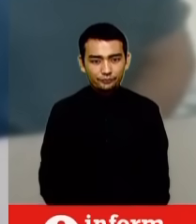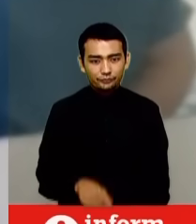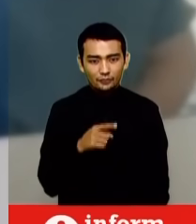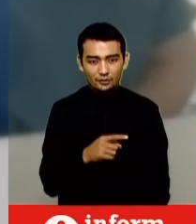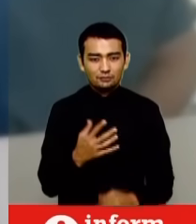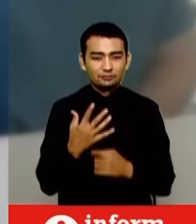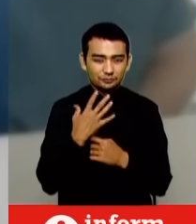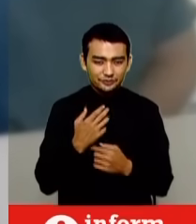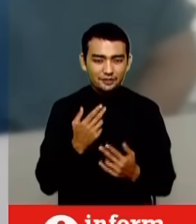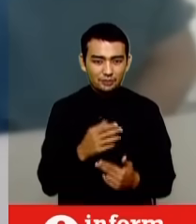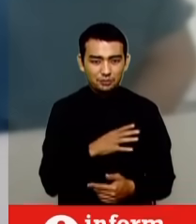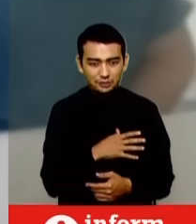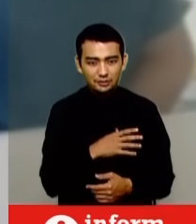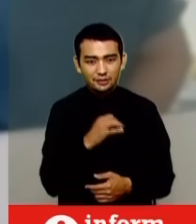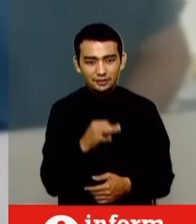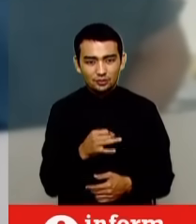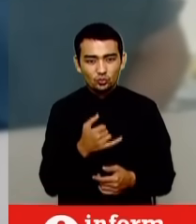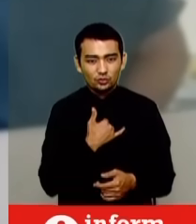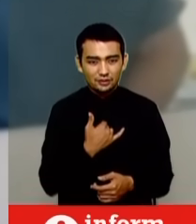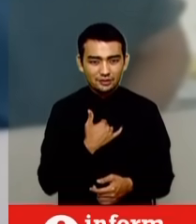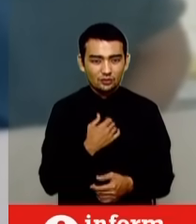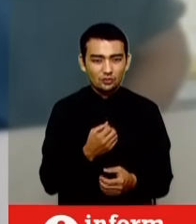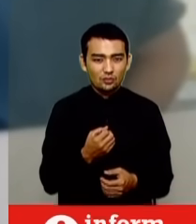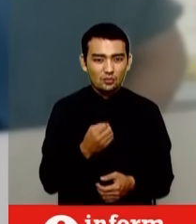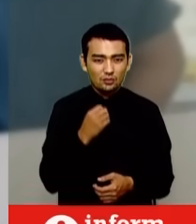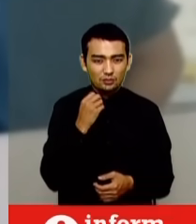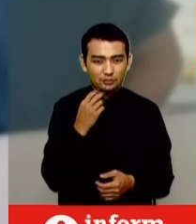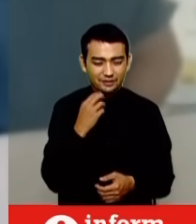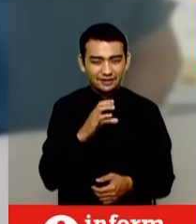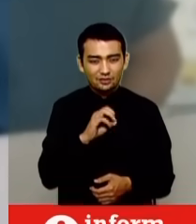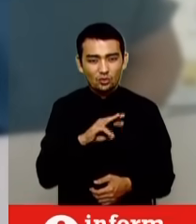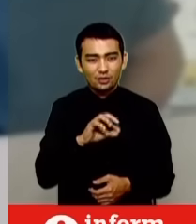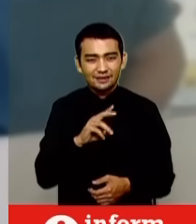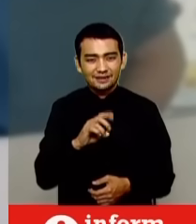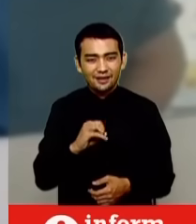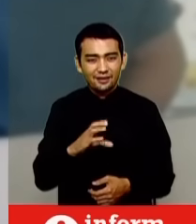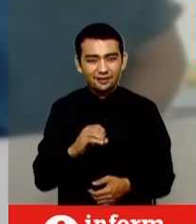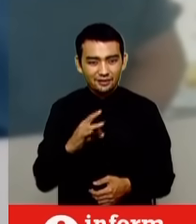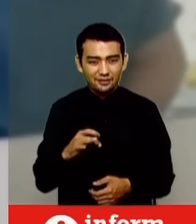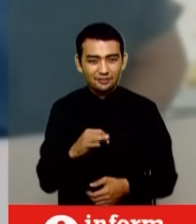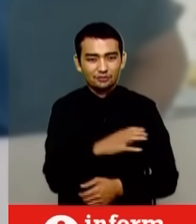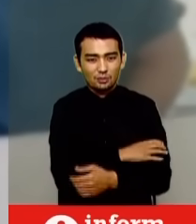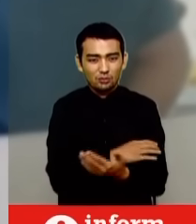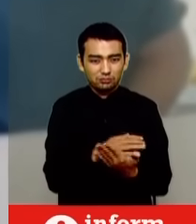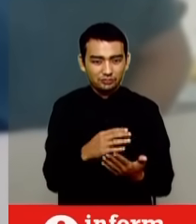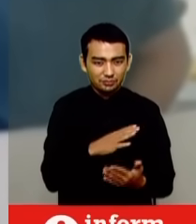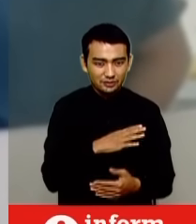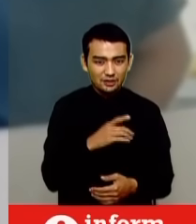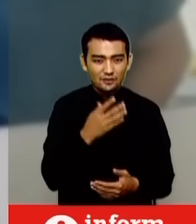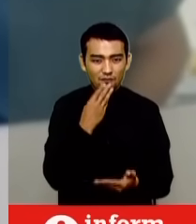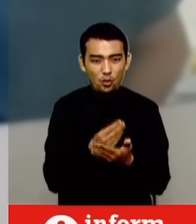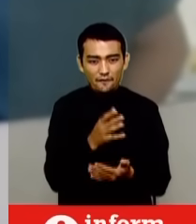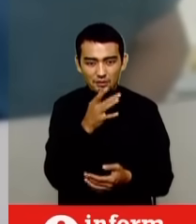берілген сөгіс бізде күндізгі стационарда көбірек ұстап қалды. Температура болған кезде сол дер